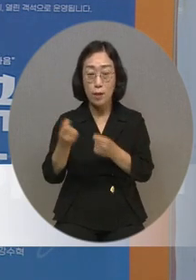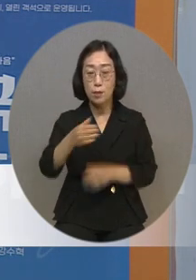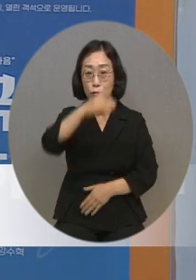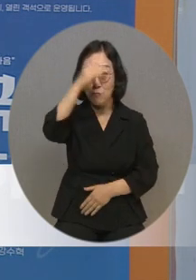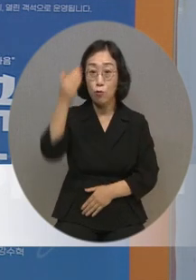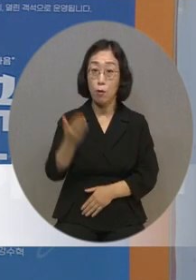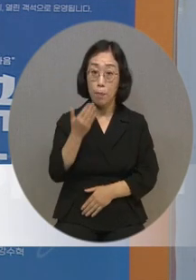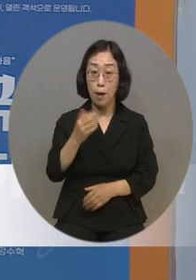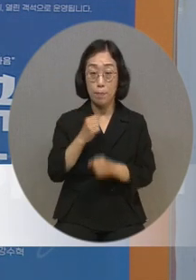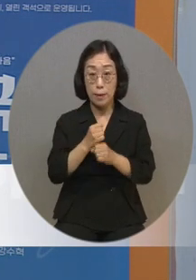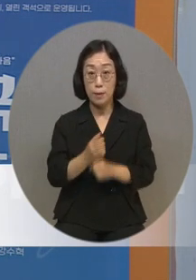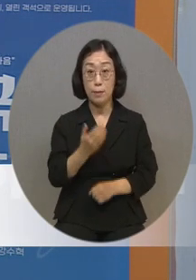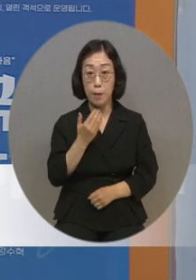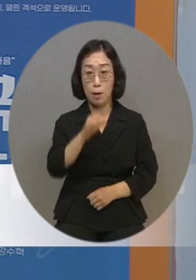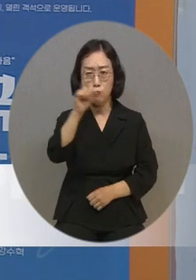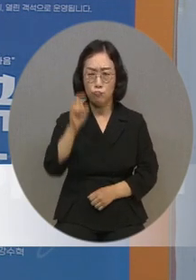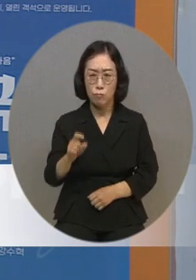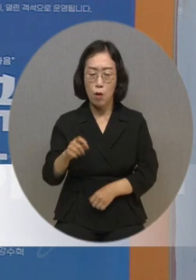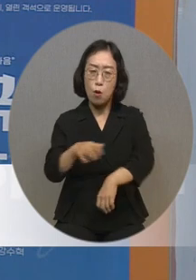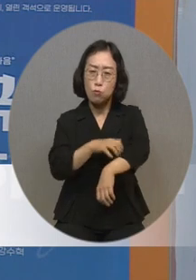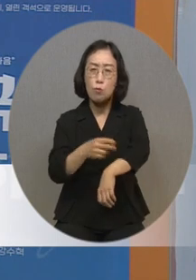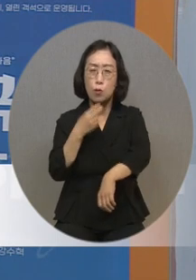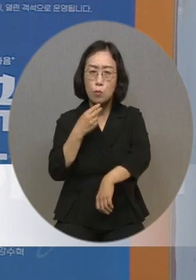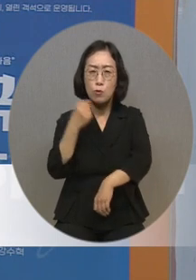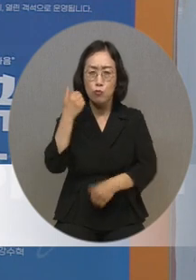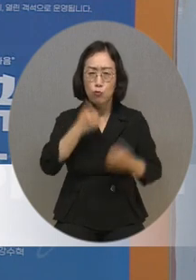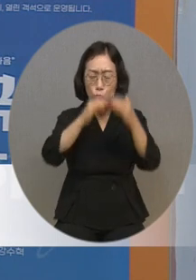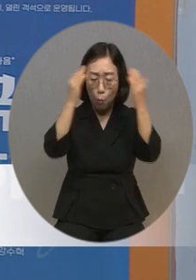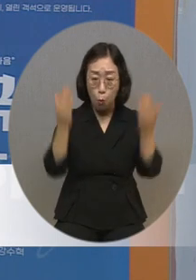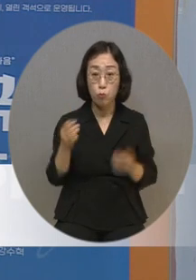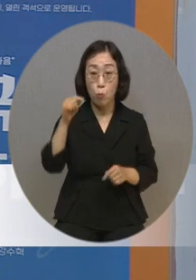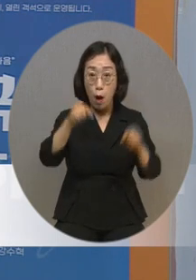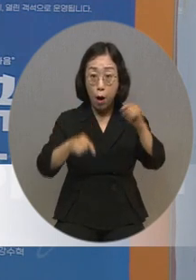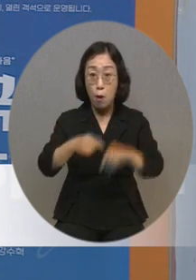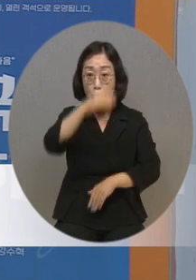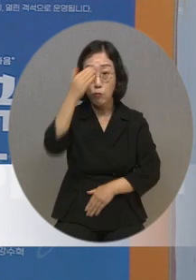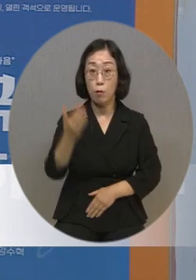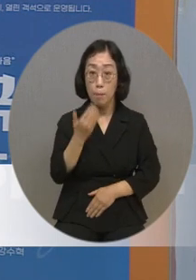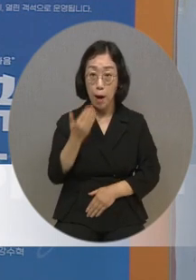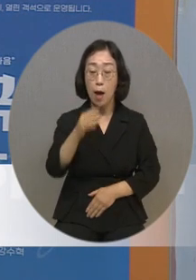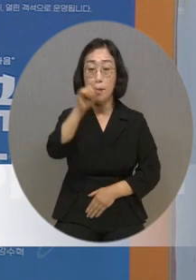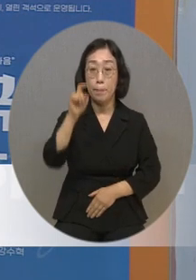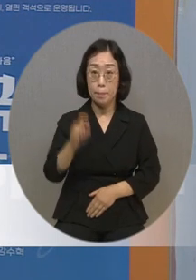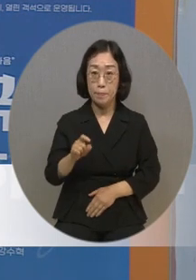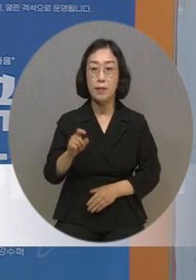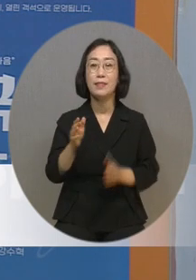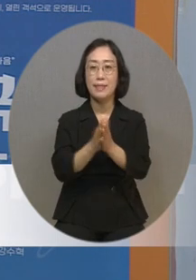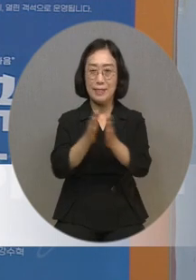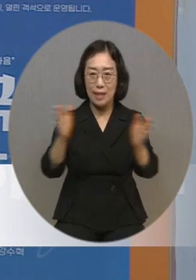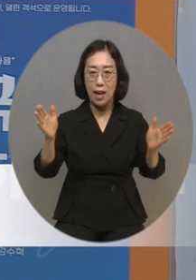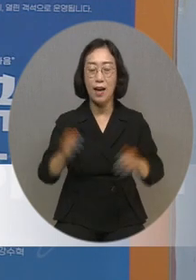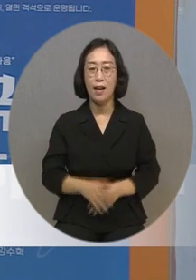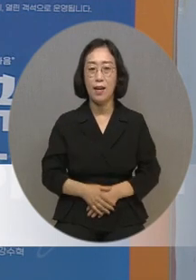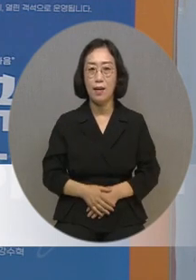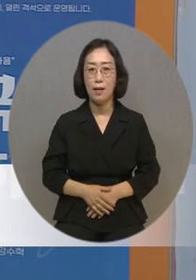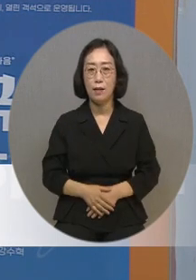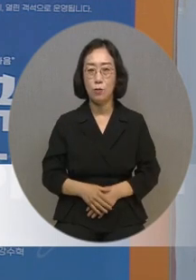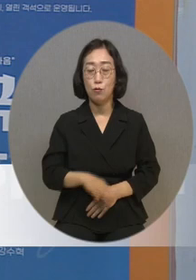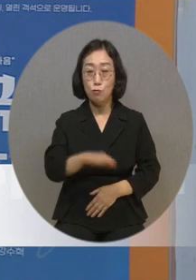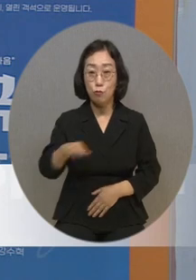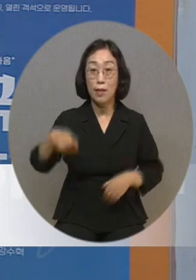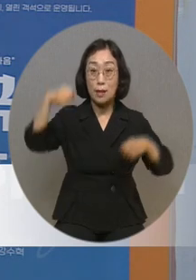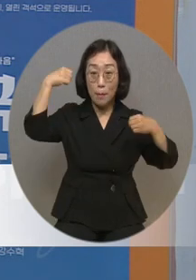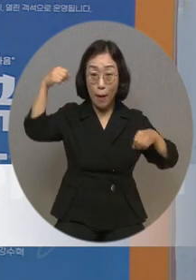있을까 그리고 불편함 없이 누구나 볼 수 있는 공연을 만들 수 있을까라는 생각에 시작을 하게 되었는데요. 그래서 저희